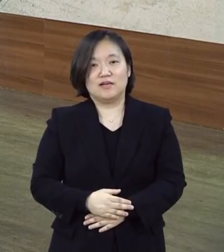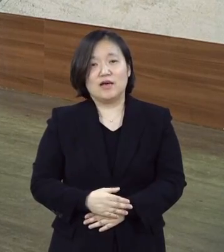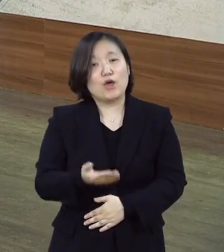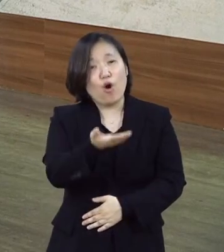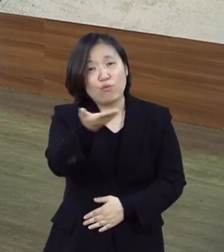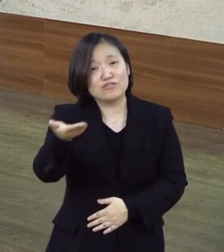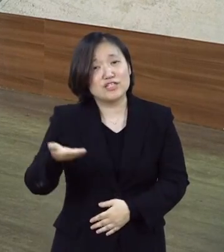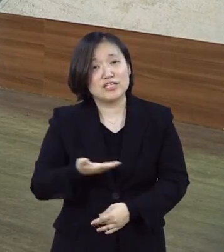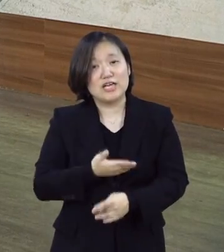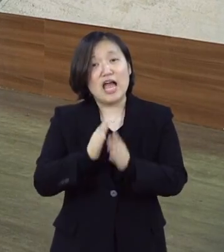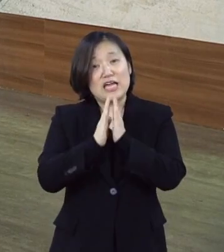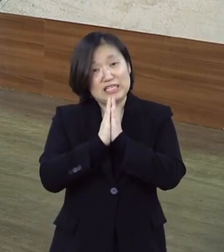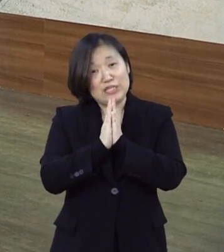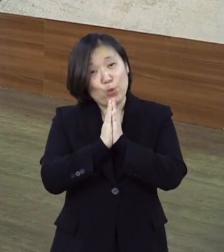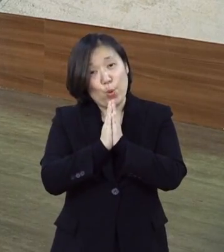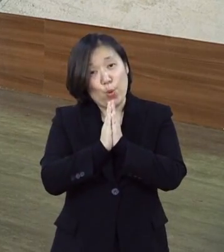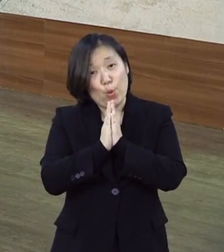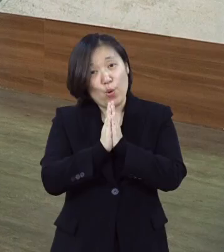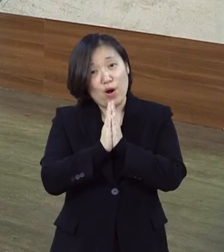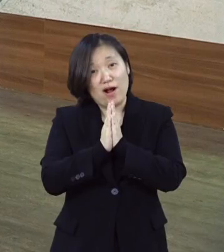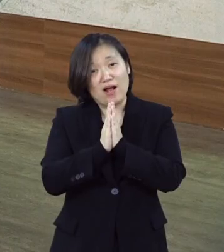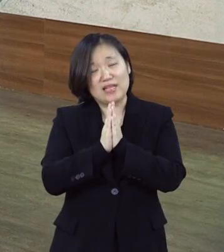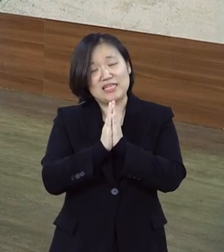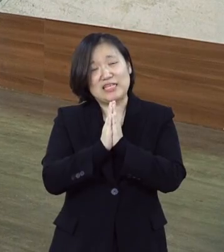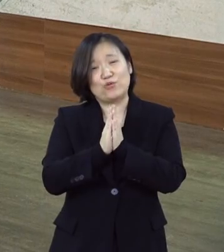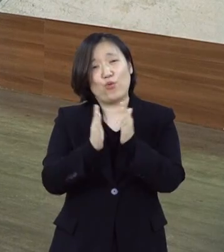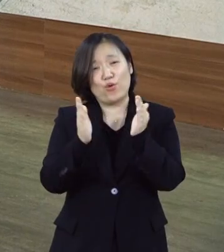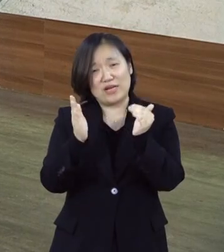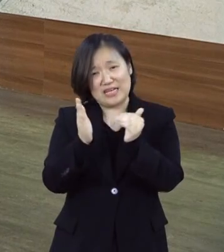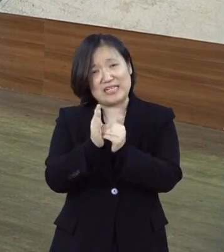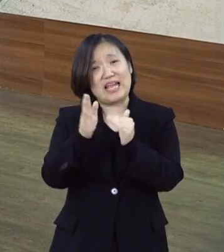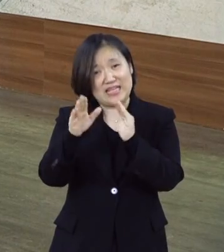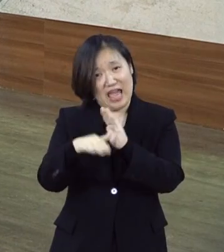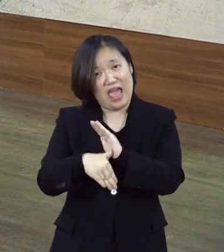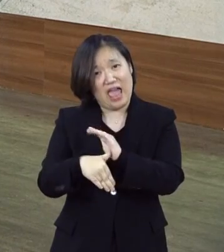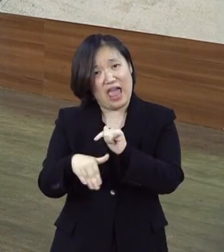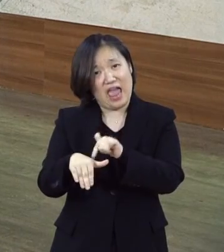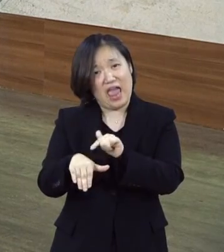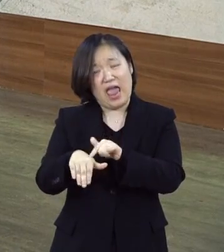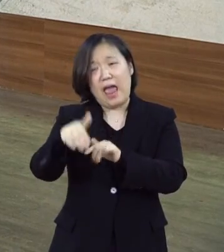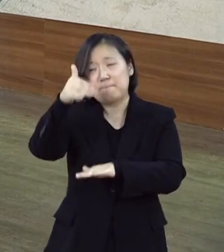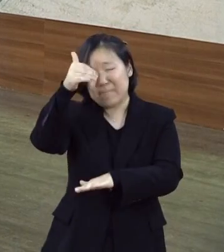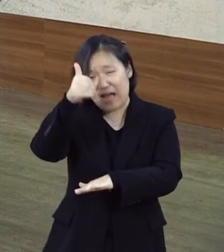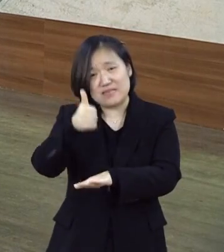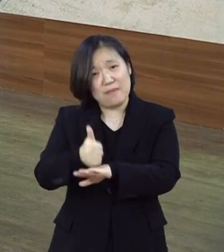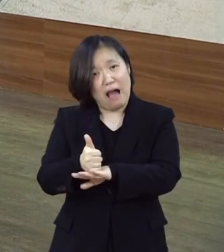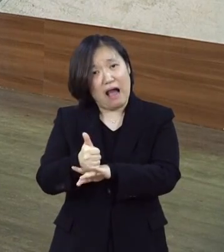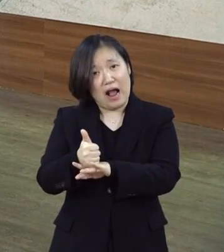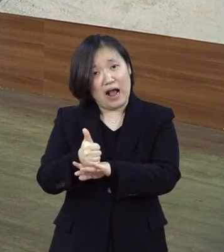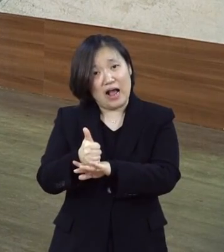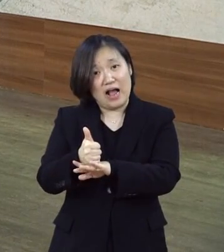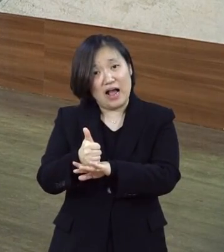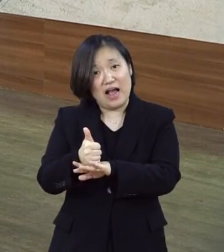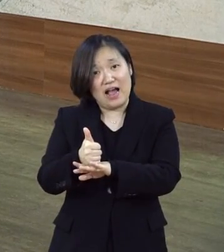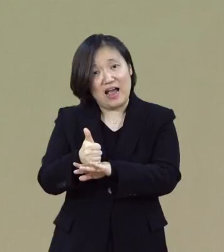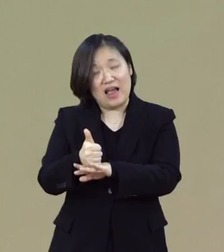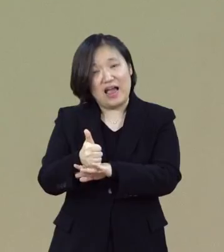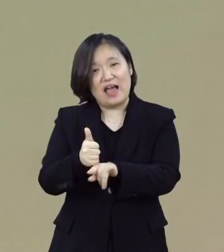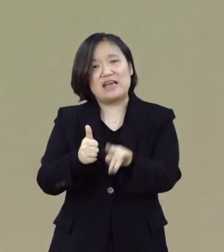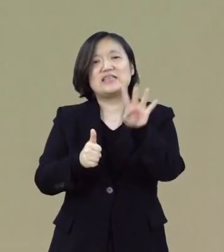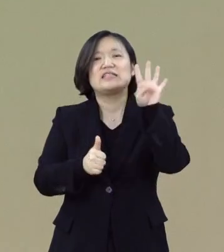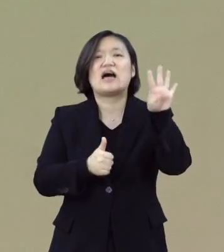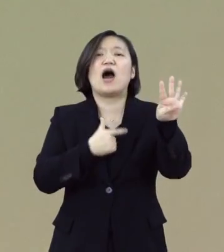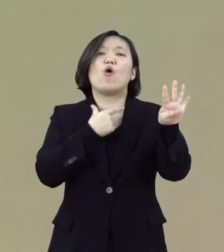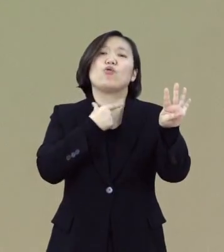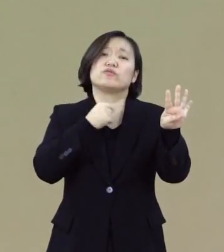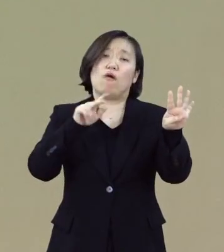반드시 무슨 기도를 하든 어떤 기도를 하든 기도의 마지막 마무리는